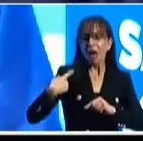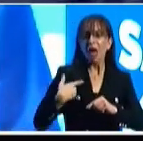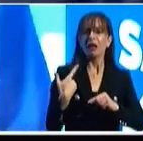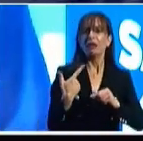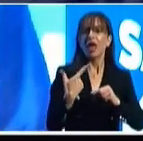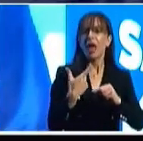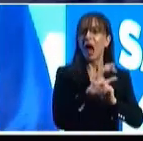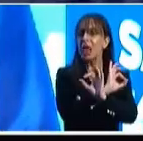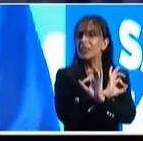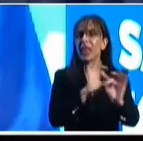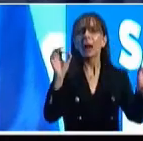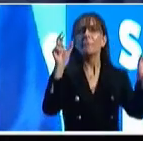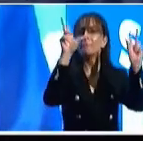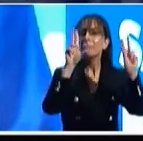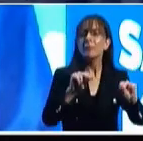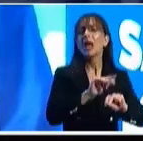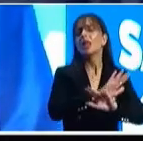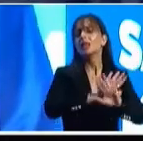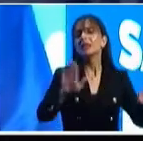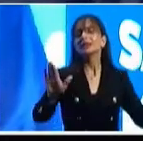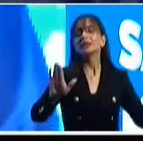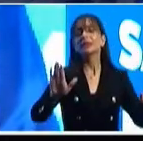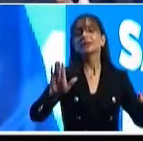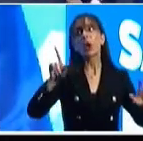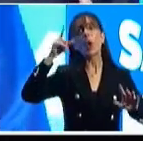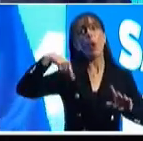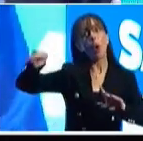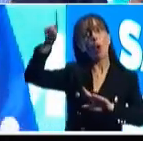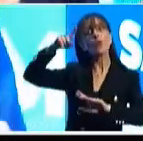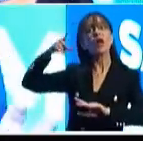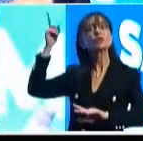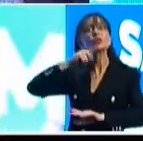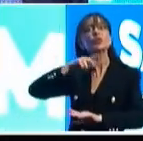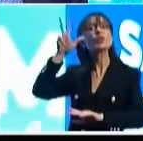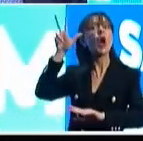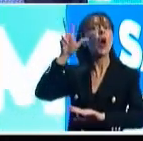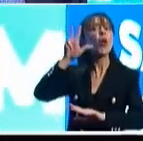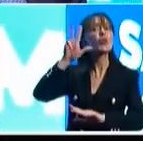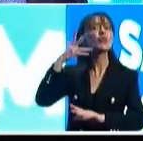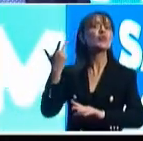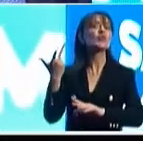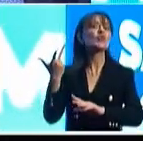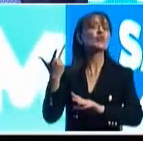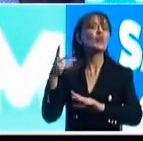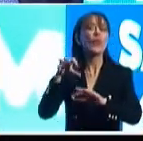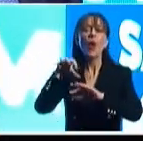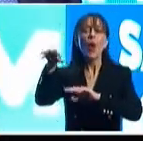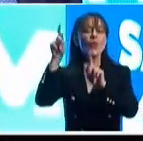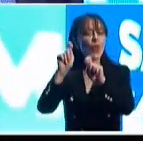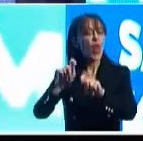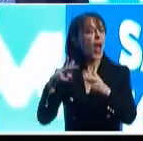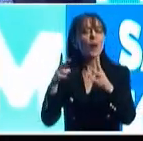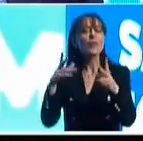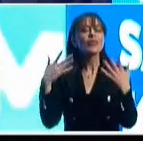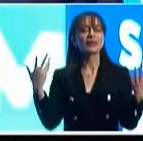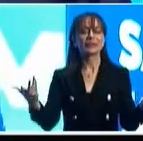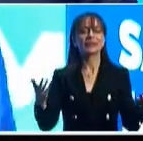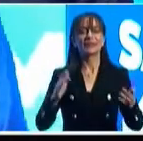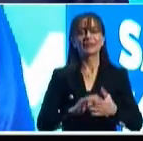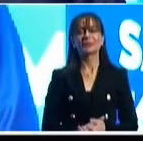hattın sadece %30'luk kısmını, yani 4.29 kilometresini yapabildiler.